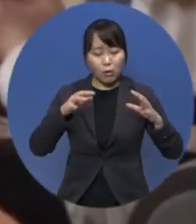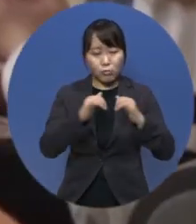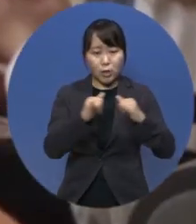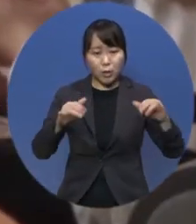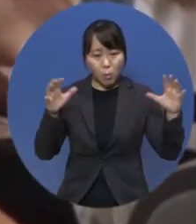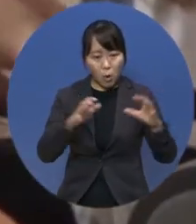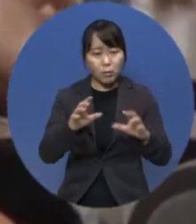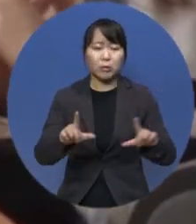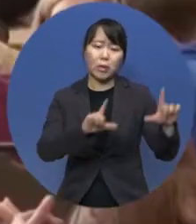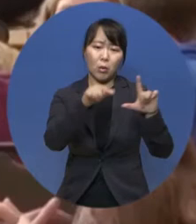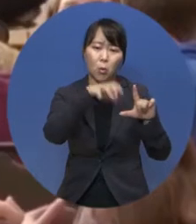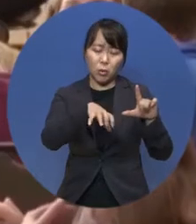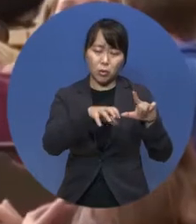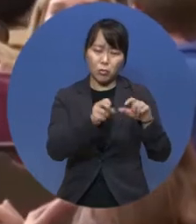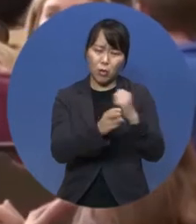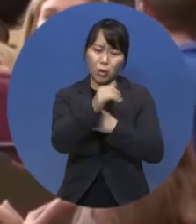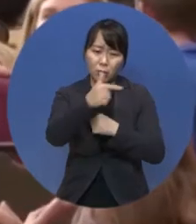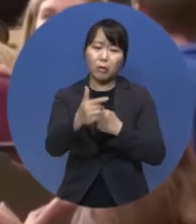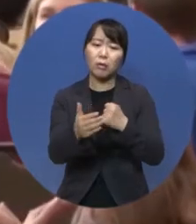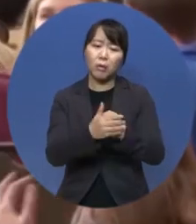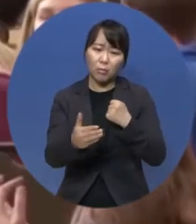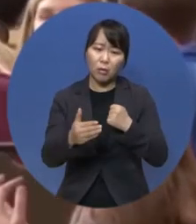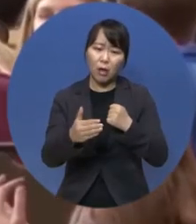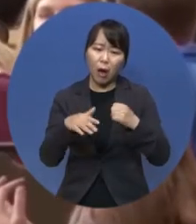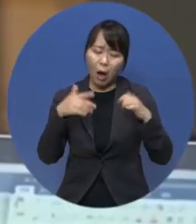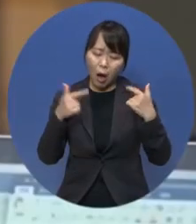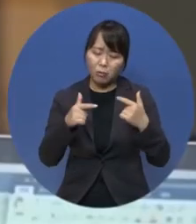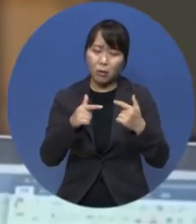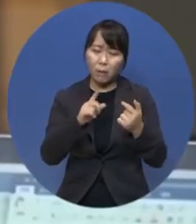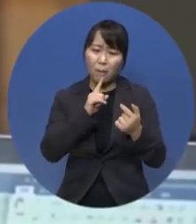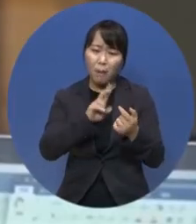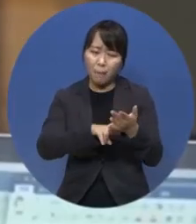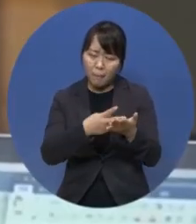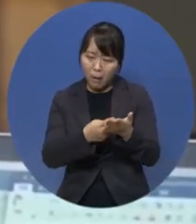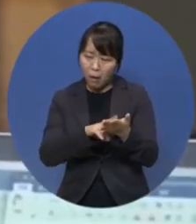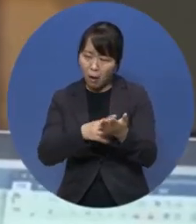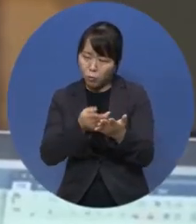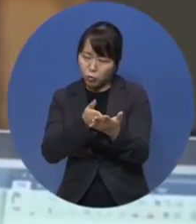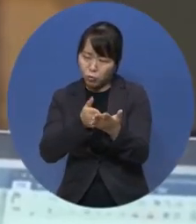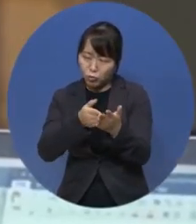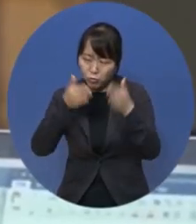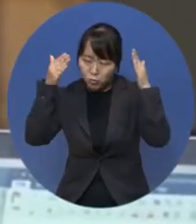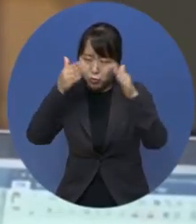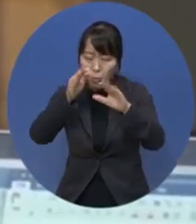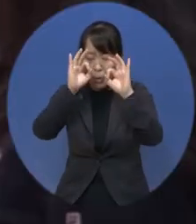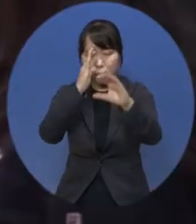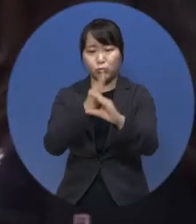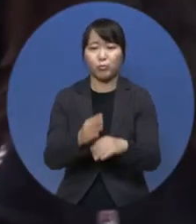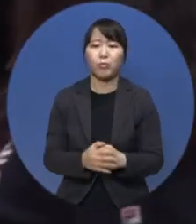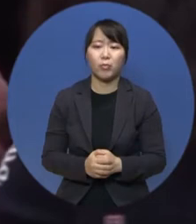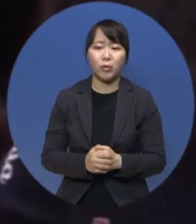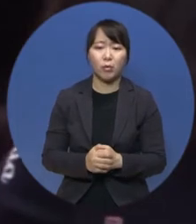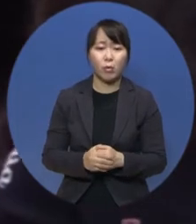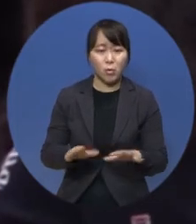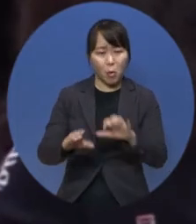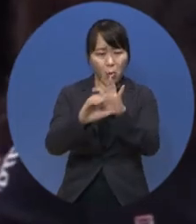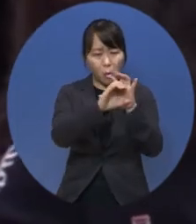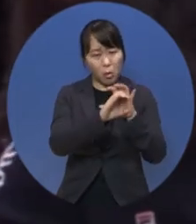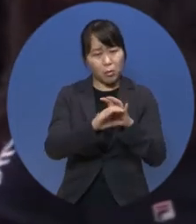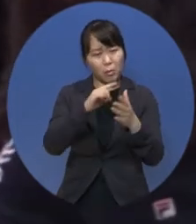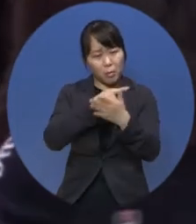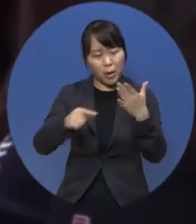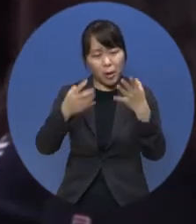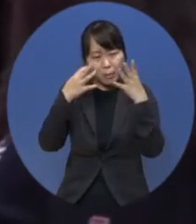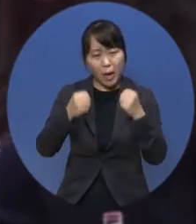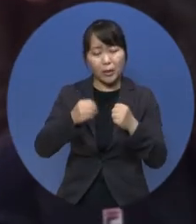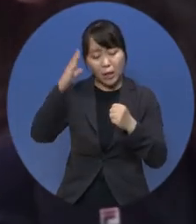큰 영향을 미치기 때문에 한인들도 매일 변하는 뉴스에 집중하고 있습니다 이번 코로나 일부러 피해를 입은